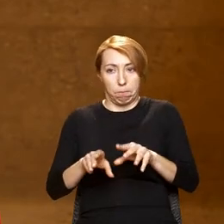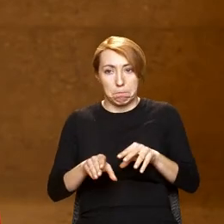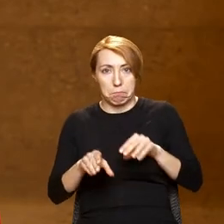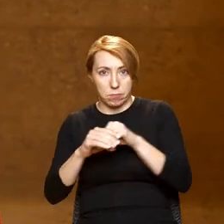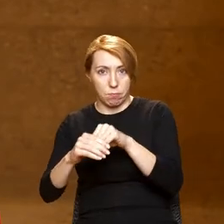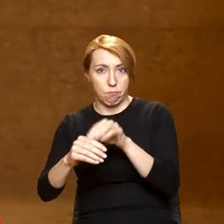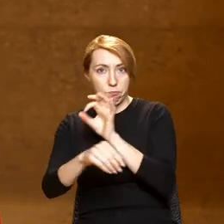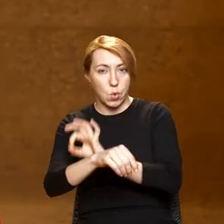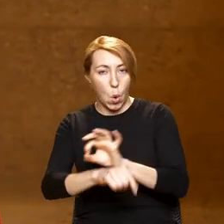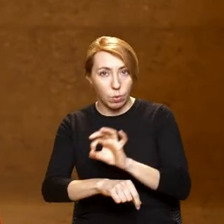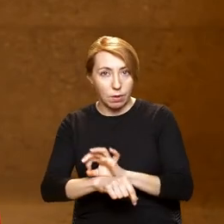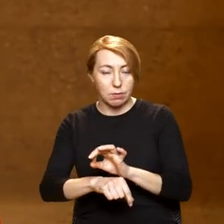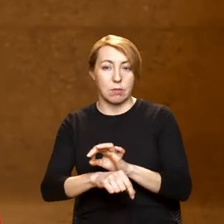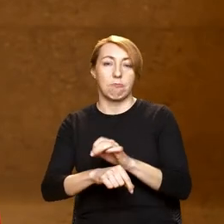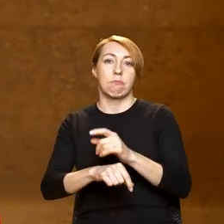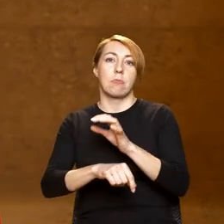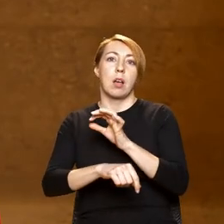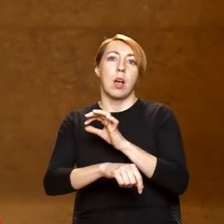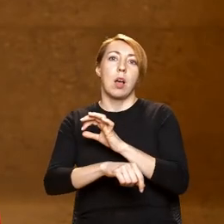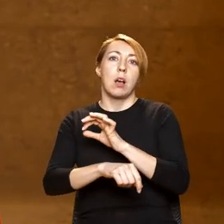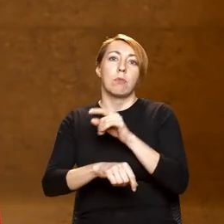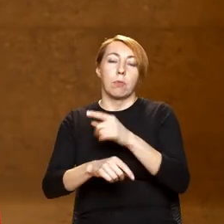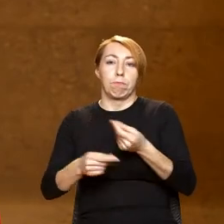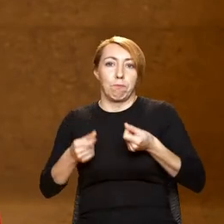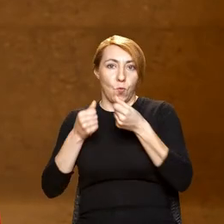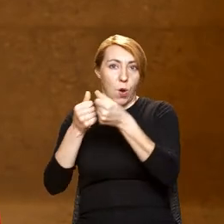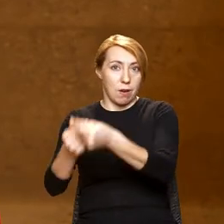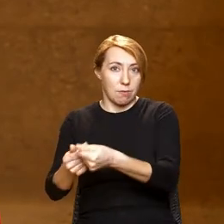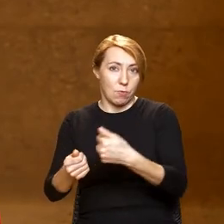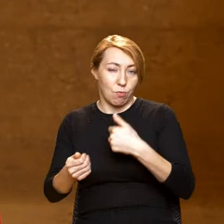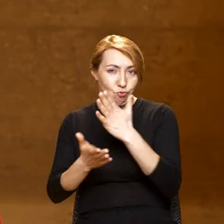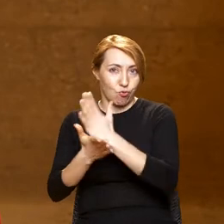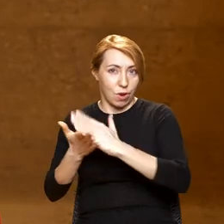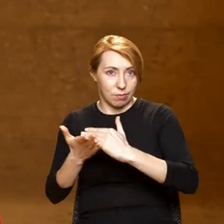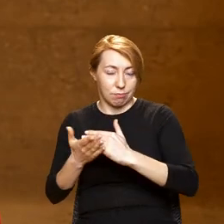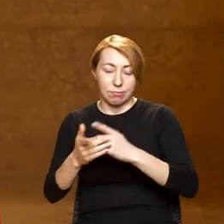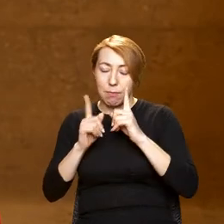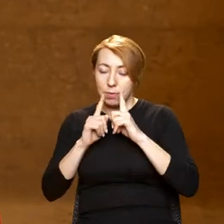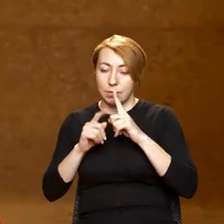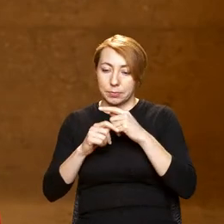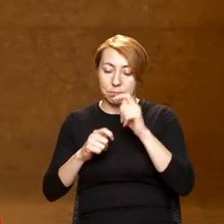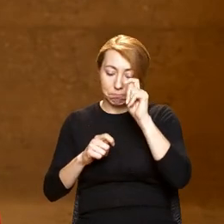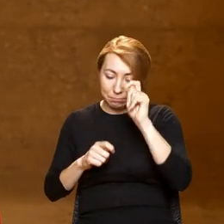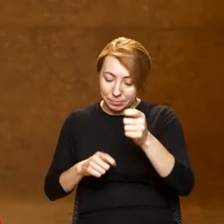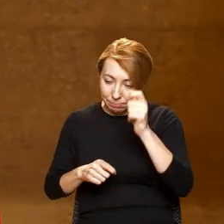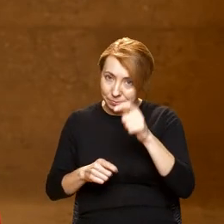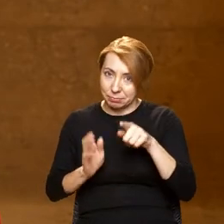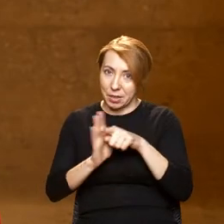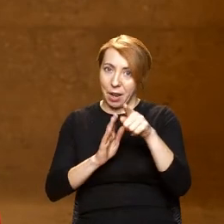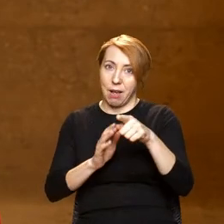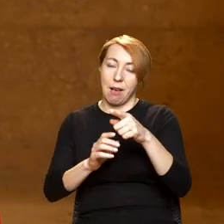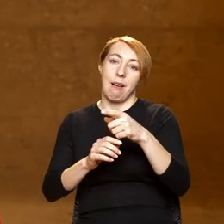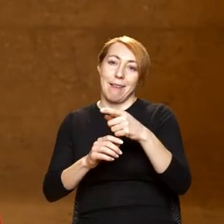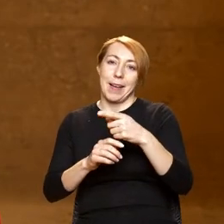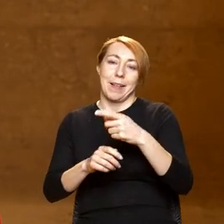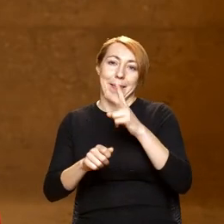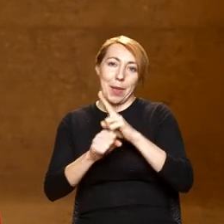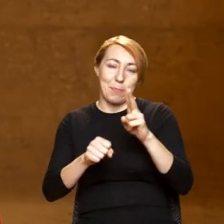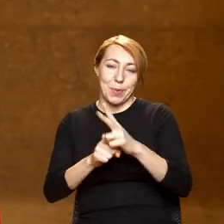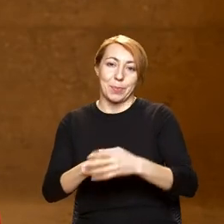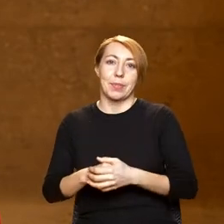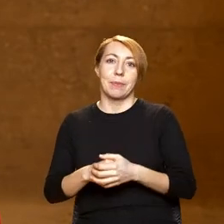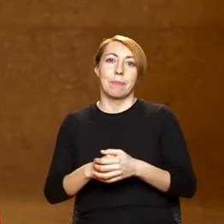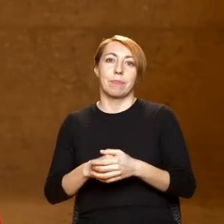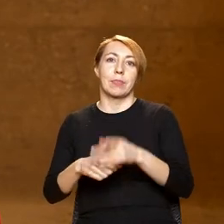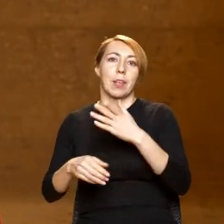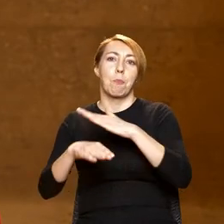projektu, sfinansowała to częściowo, więc naprawdę wielkie ukłony w stronę Japonii znowu. No i oczywiście no,